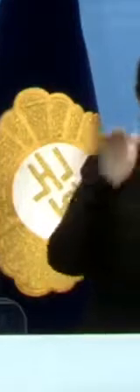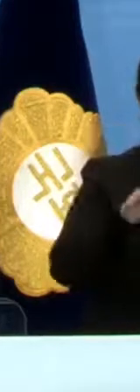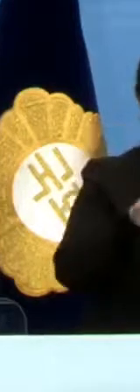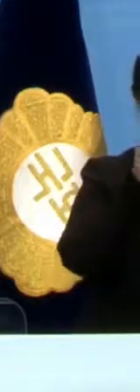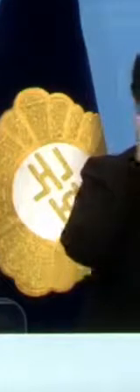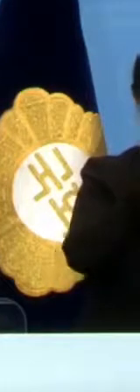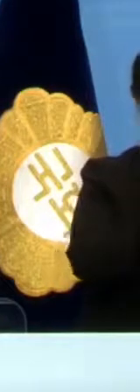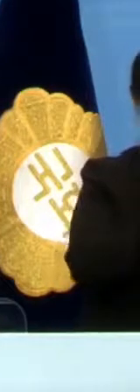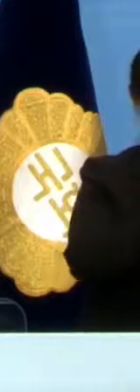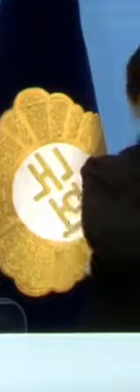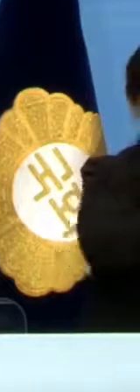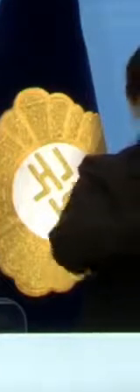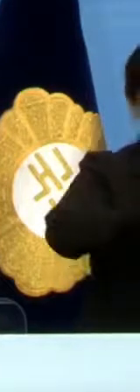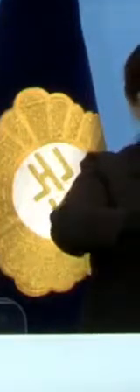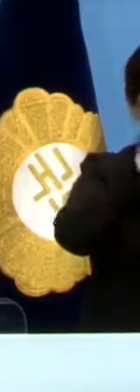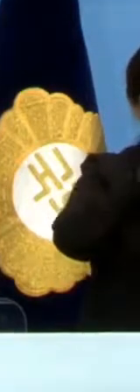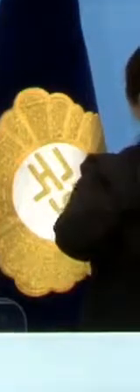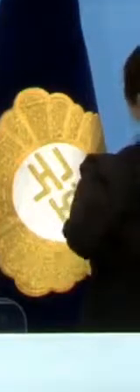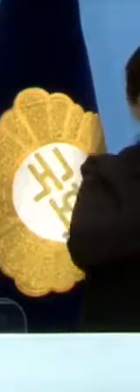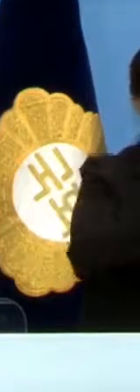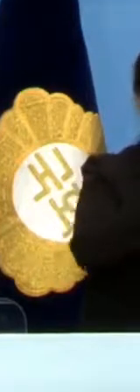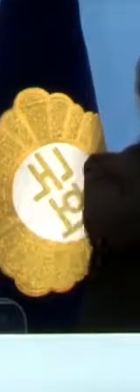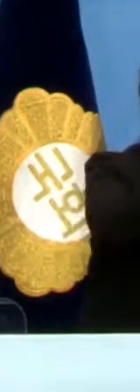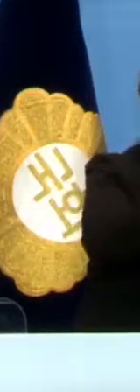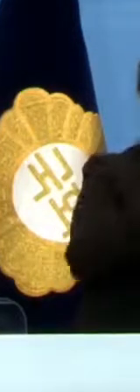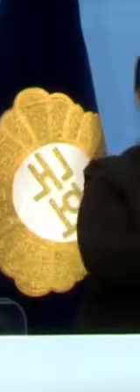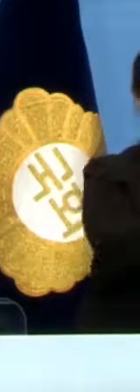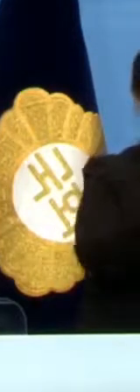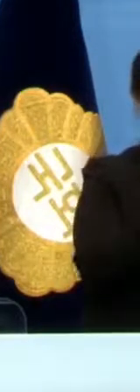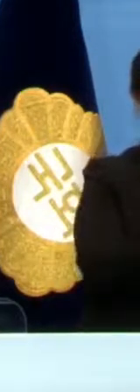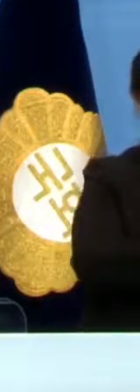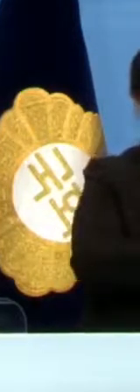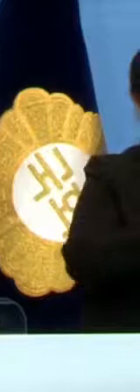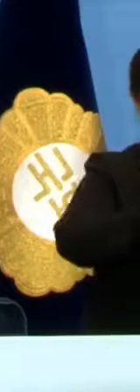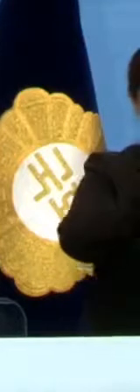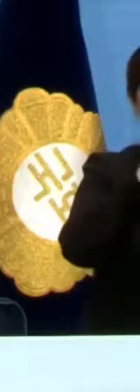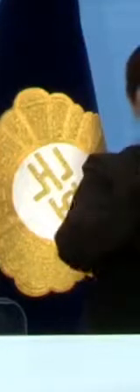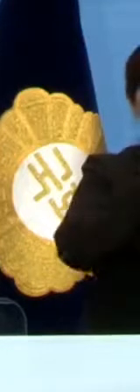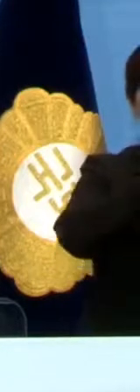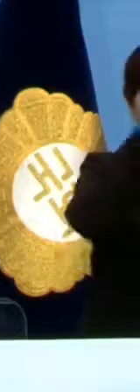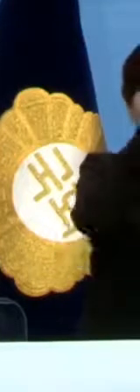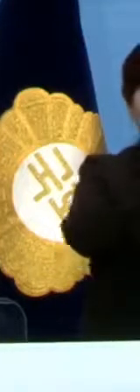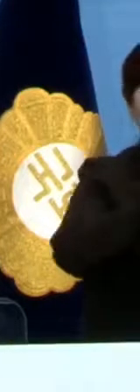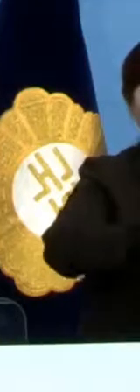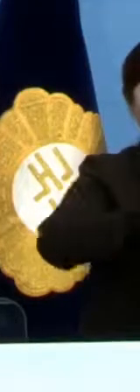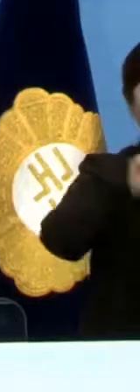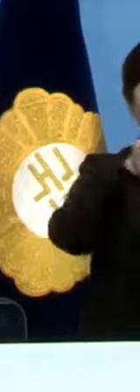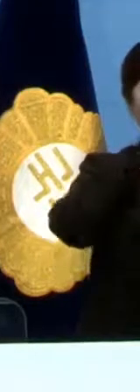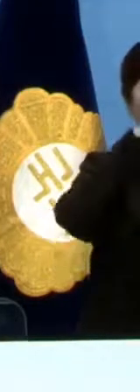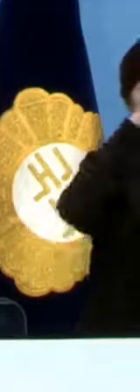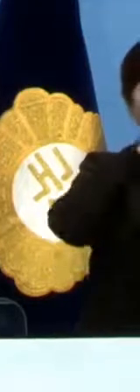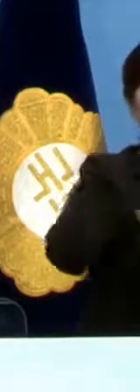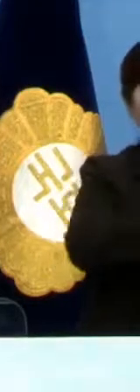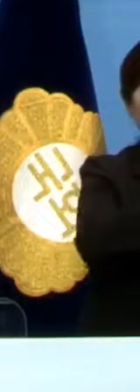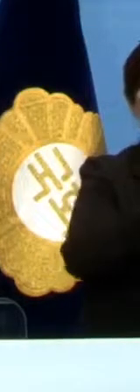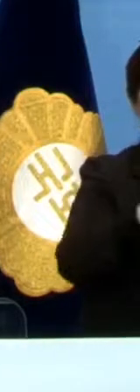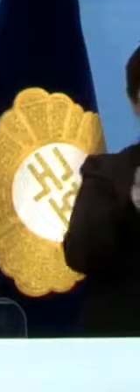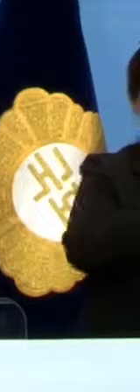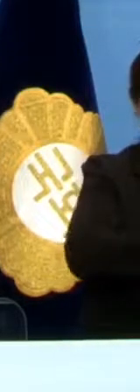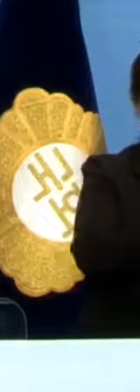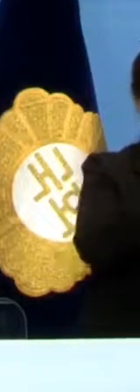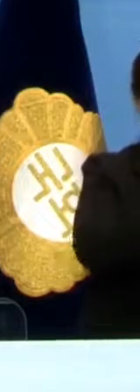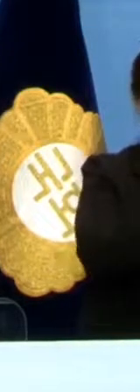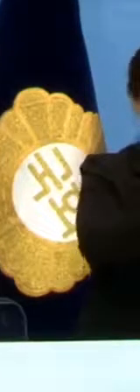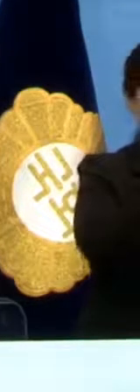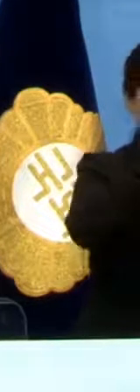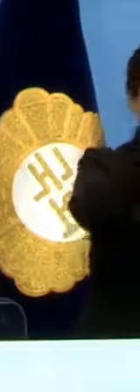부산갈매기는 부산광역시의 중장기적 발전을 위해 동부가 물리의 중심이 될 수 있도록 각종 규제 완화와 국가